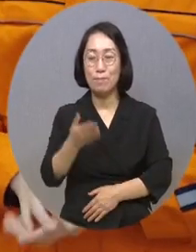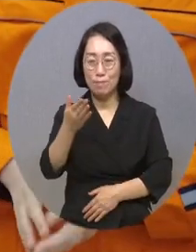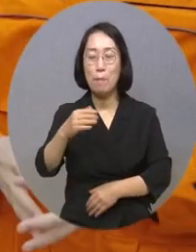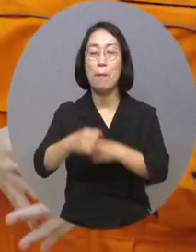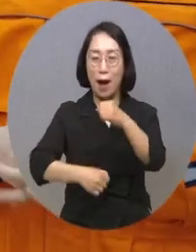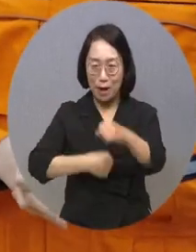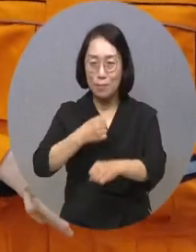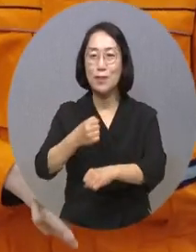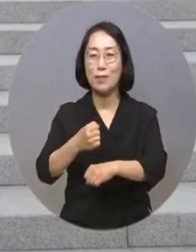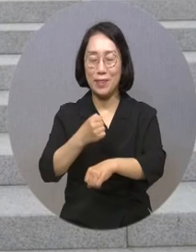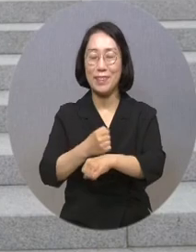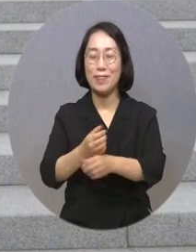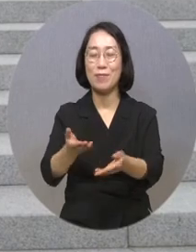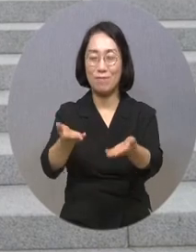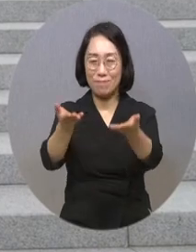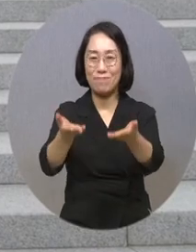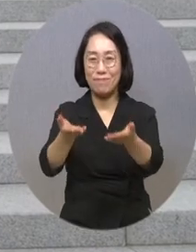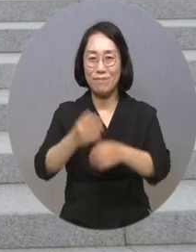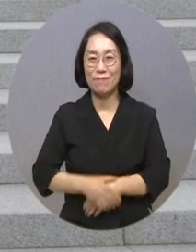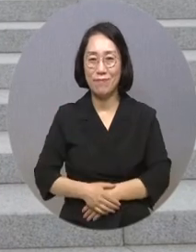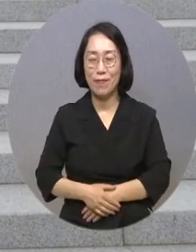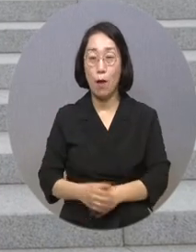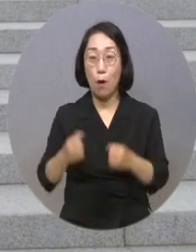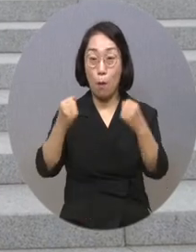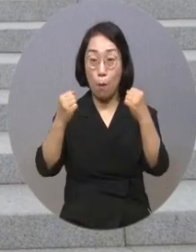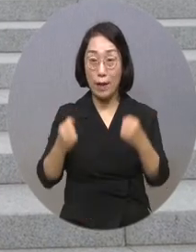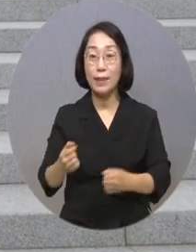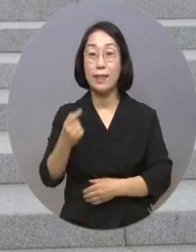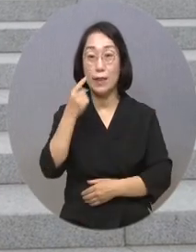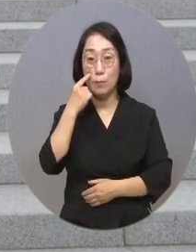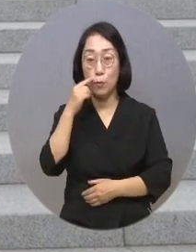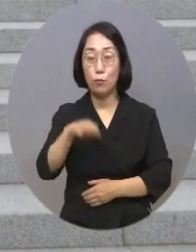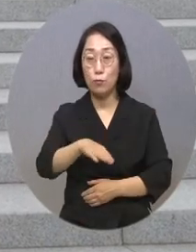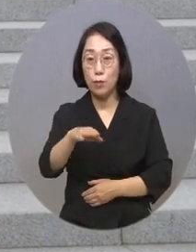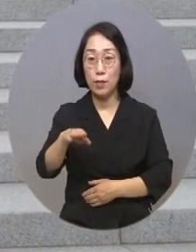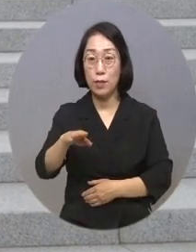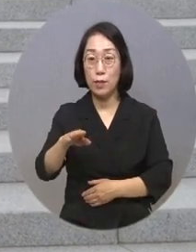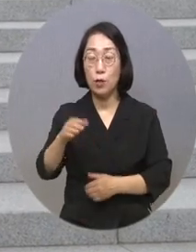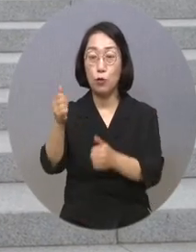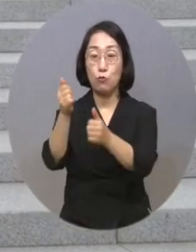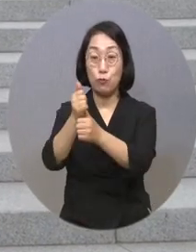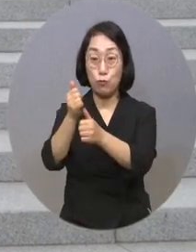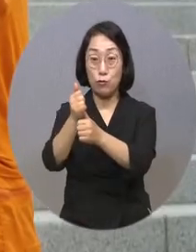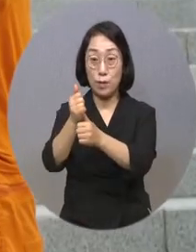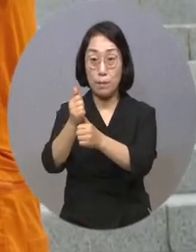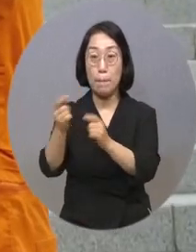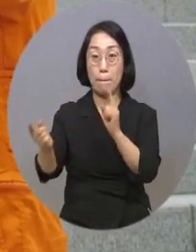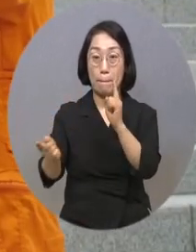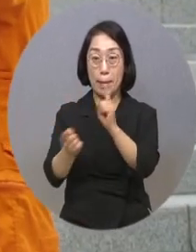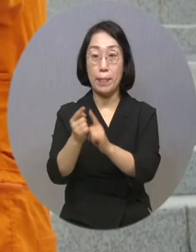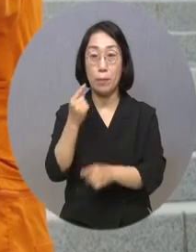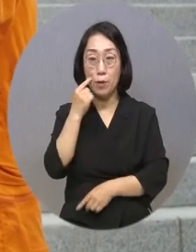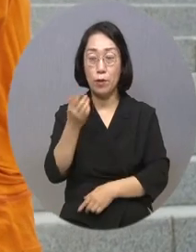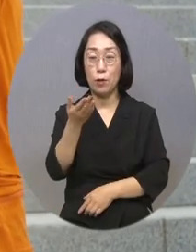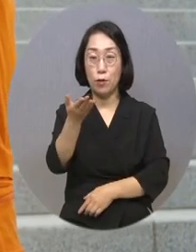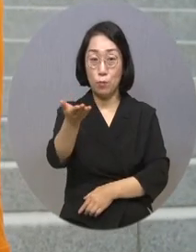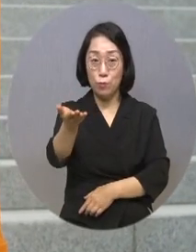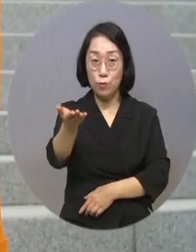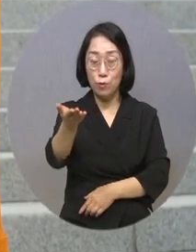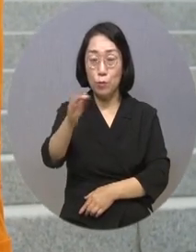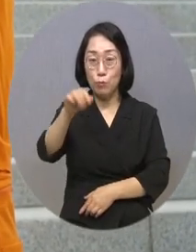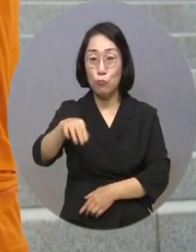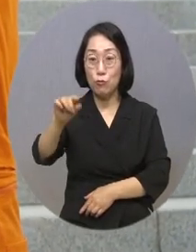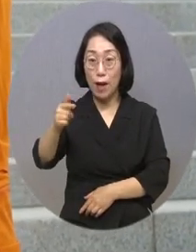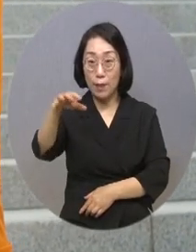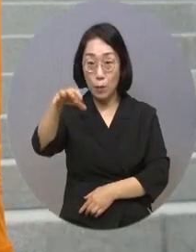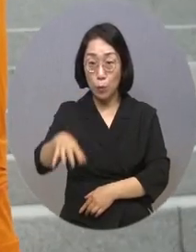하세요. 네, 화이팅 한번 하면서 저희 부군수님 한번 만나 뵙도록 하겠습니다. 아, 여러분들 여기 무한에서